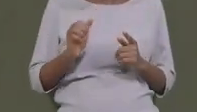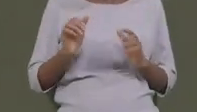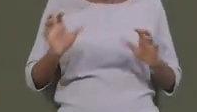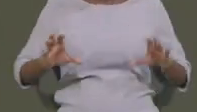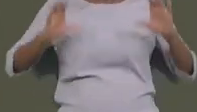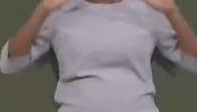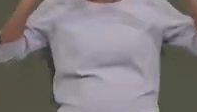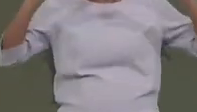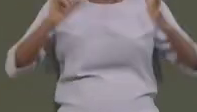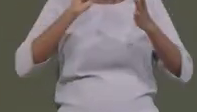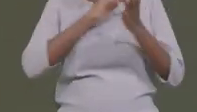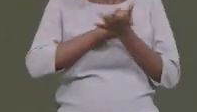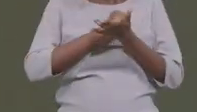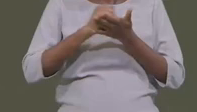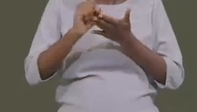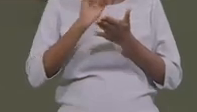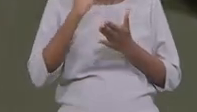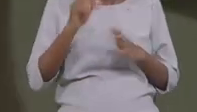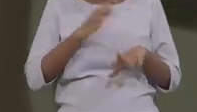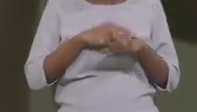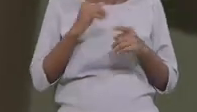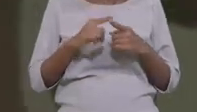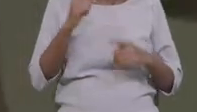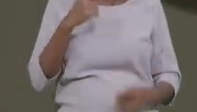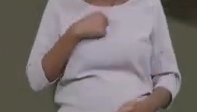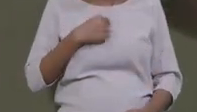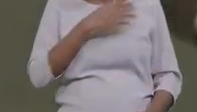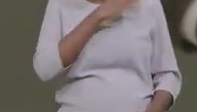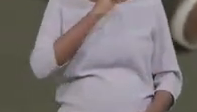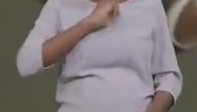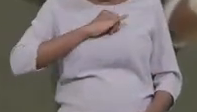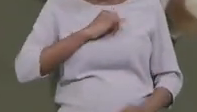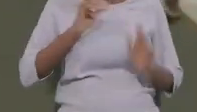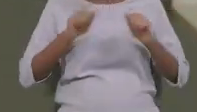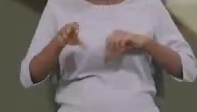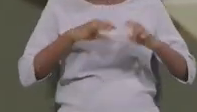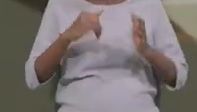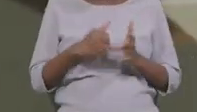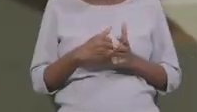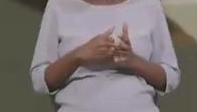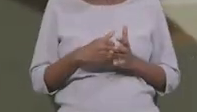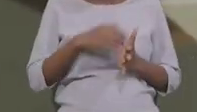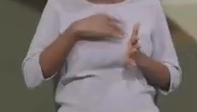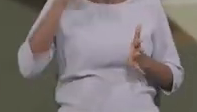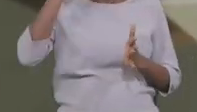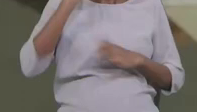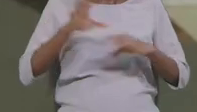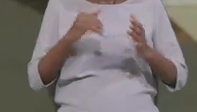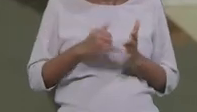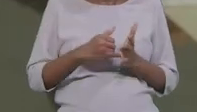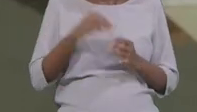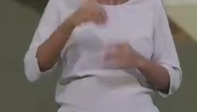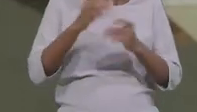entièrement consacré, entièrement sanctifié à moi. Et il peut le faire. Et il le